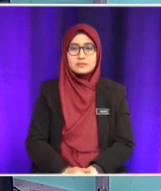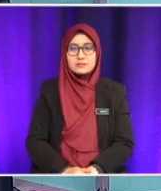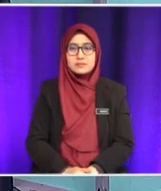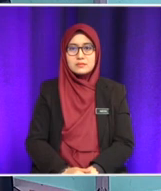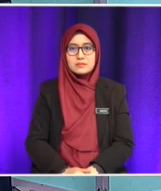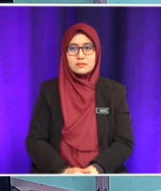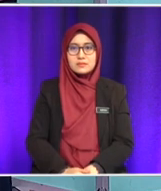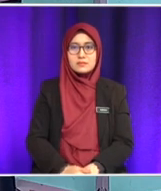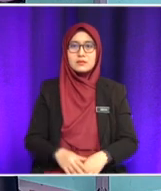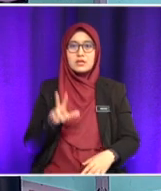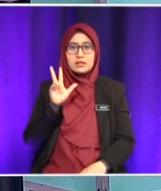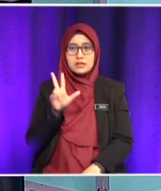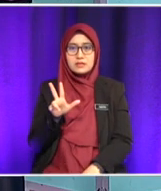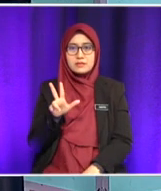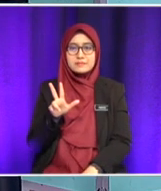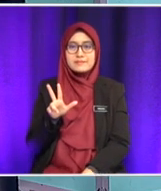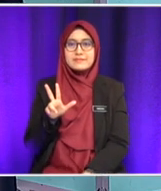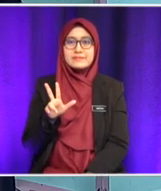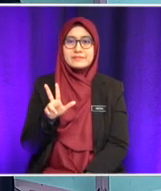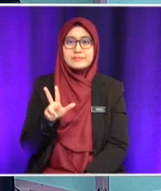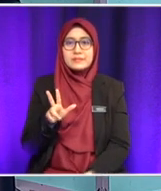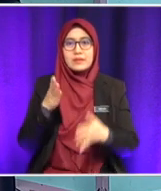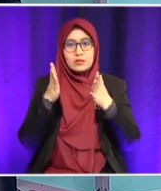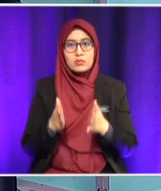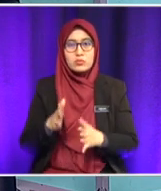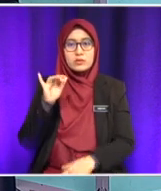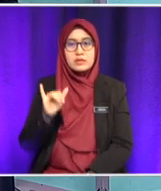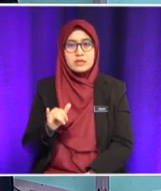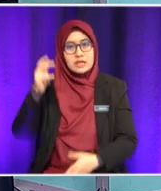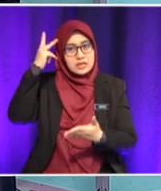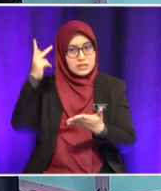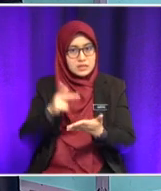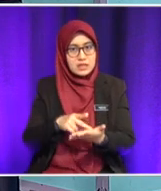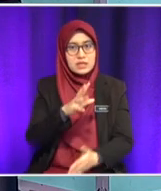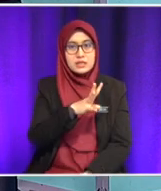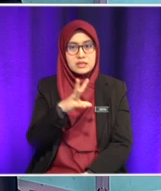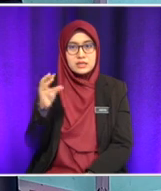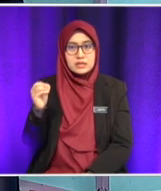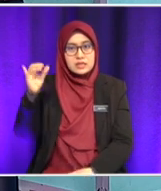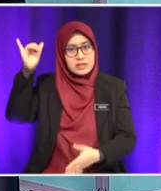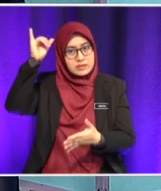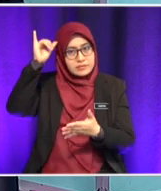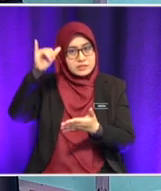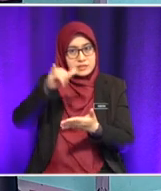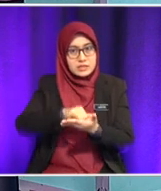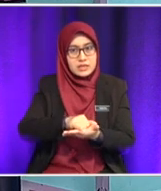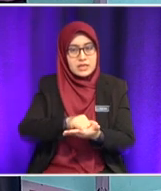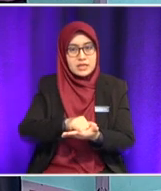yang ketiga seseorang yang dikenali dan dipercayai oleh karena contohnya